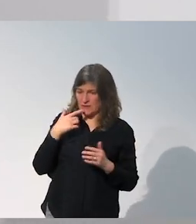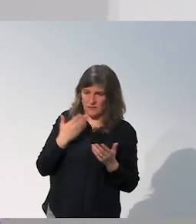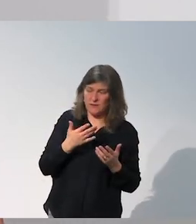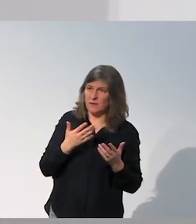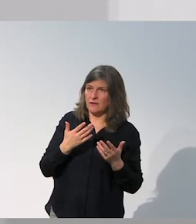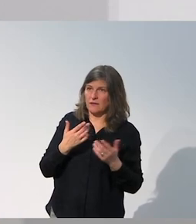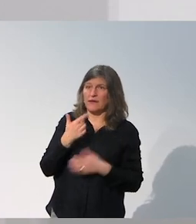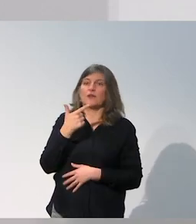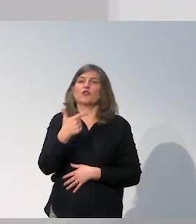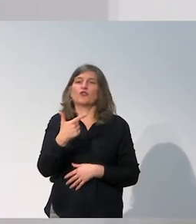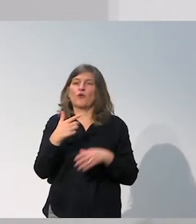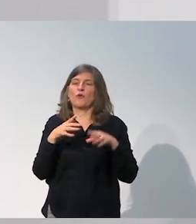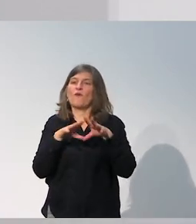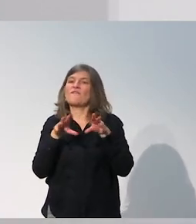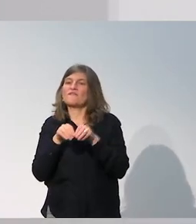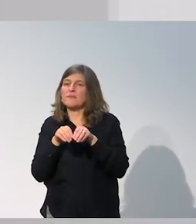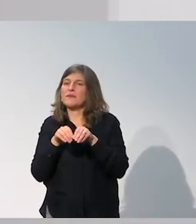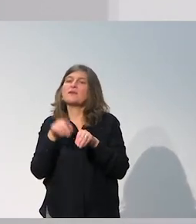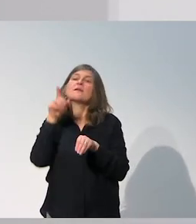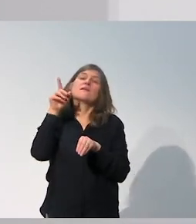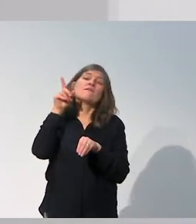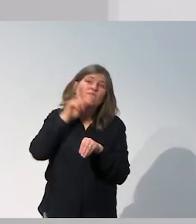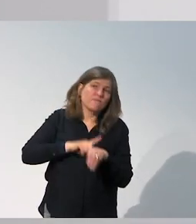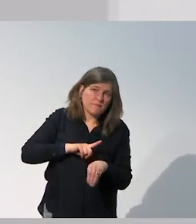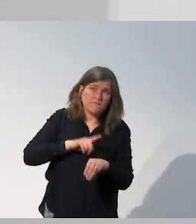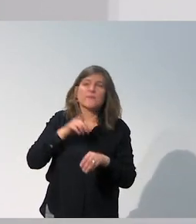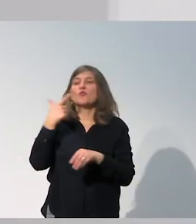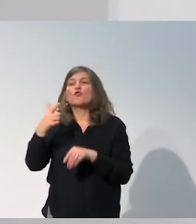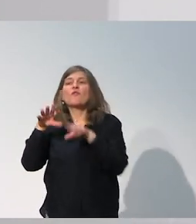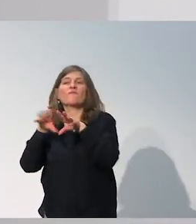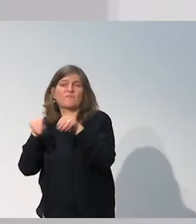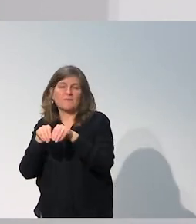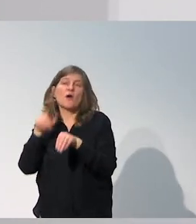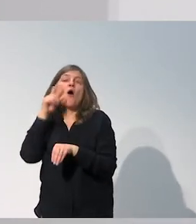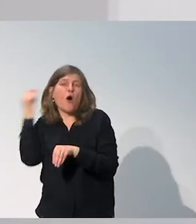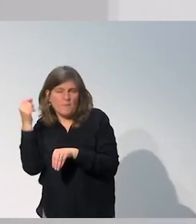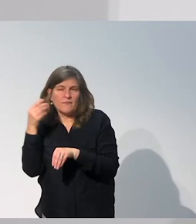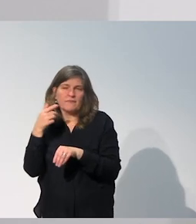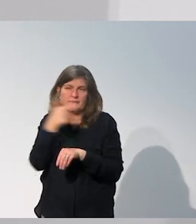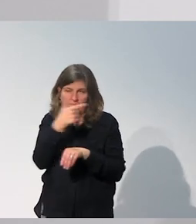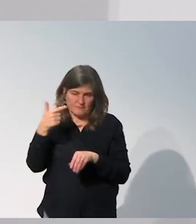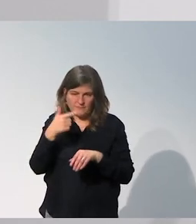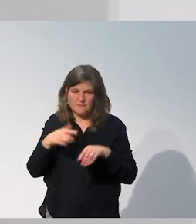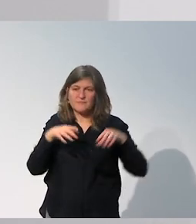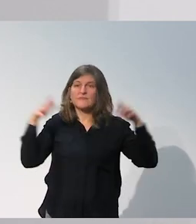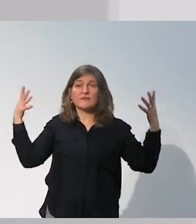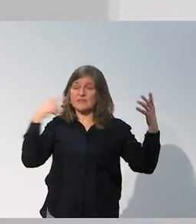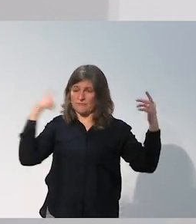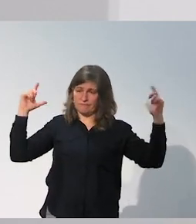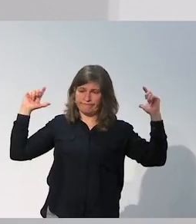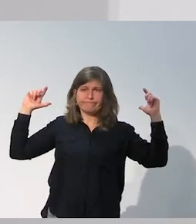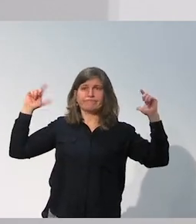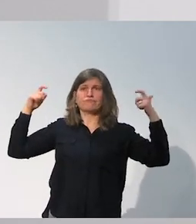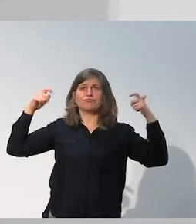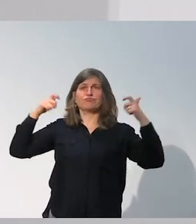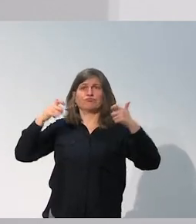deux familles, sa famille à elle, sa famille à lui, qui sont des familles paysannes, on est ancestralement paysans, hein, jusque dans